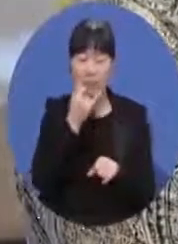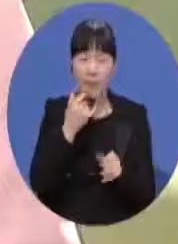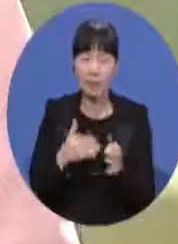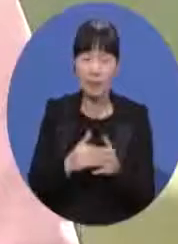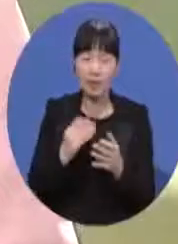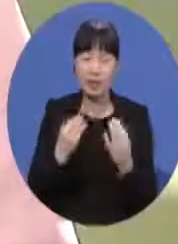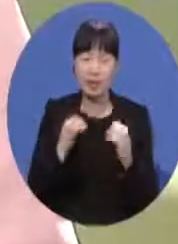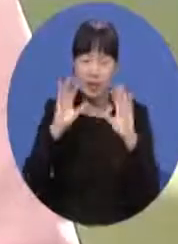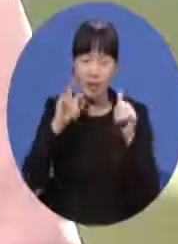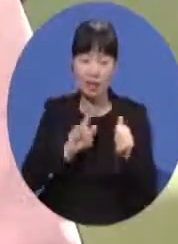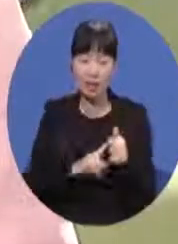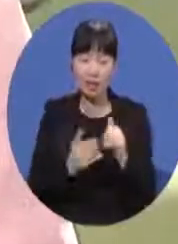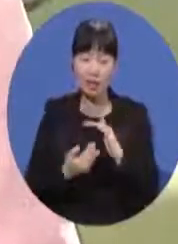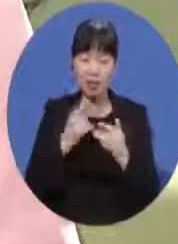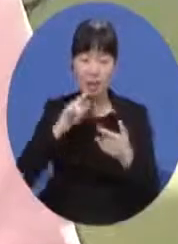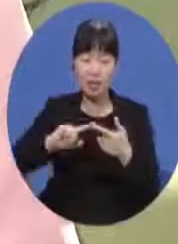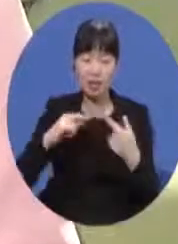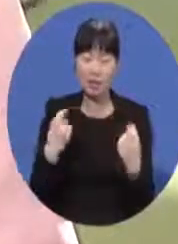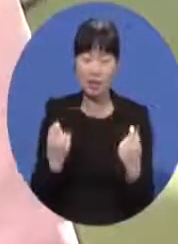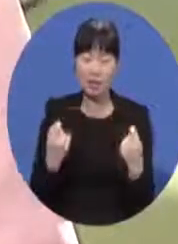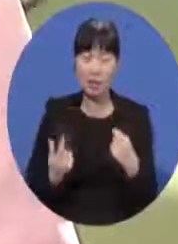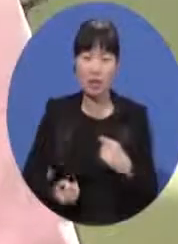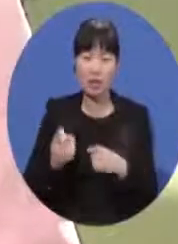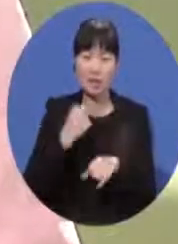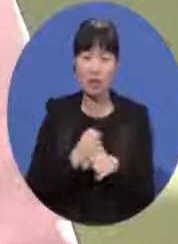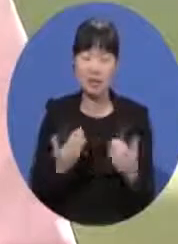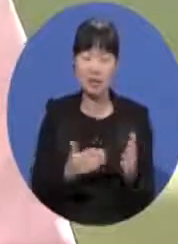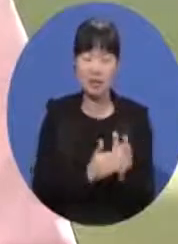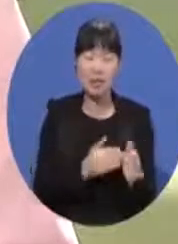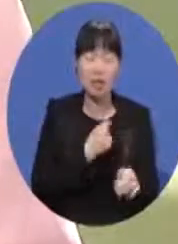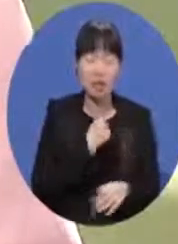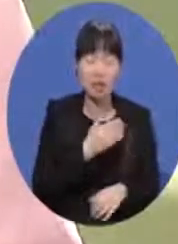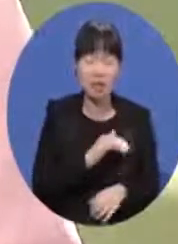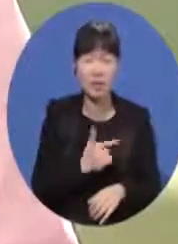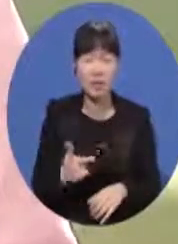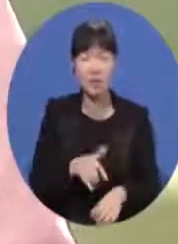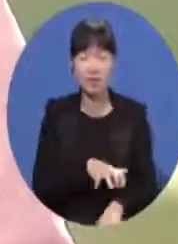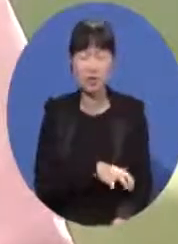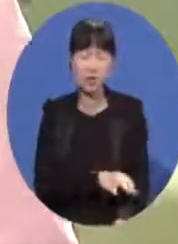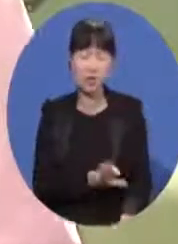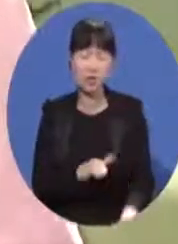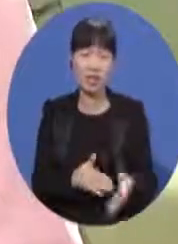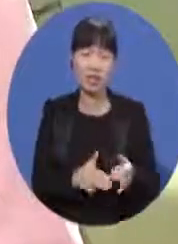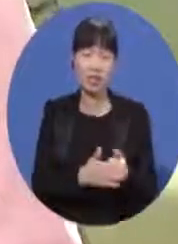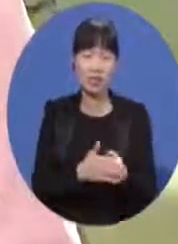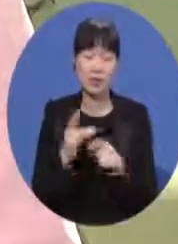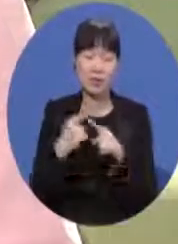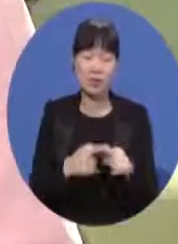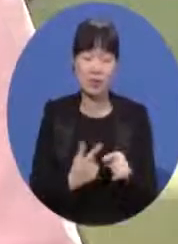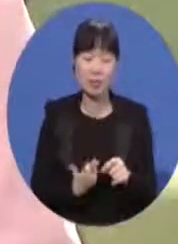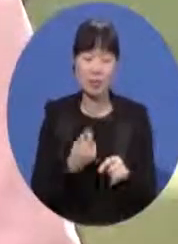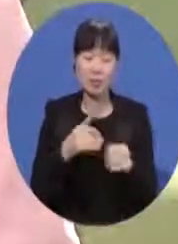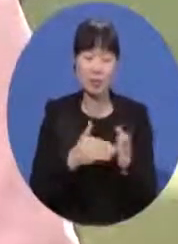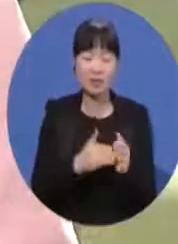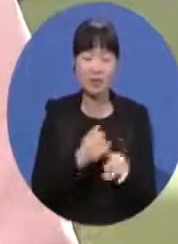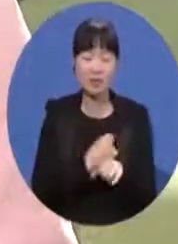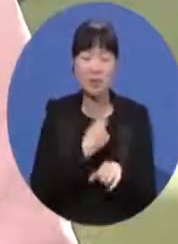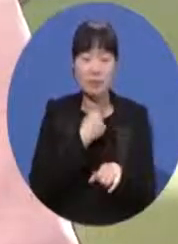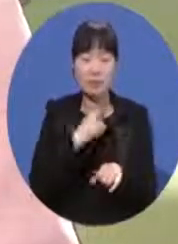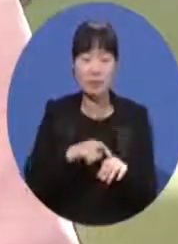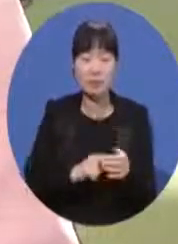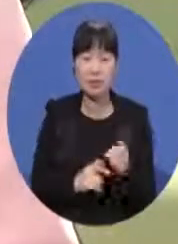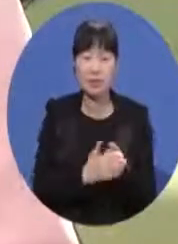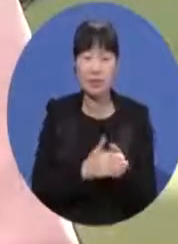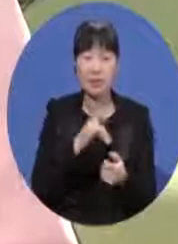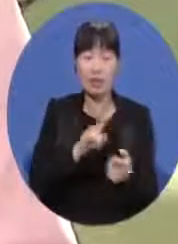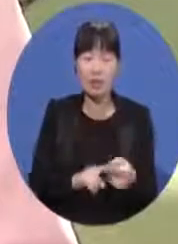아니면 많은 아이들 아까 말씀하신 것처럼 빨리 일을 끝내고 싶은데 너무 귀찮아서 무조건 그냥 빨리 끝내고 싶은 마음에